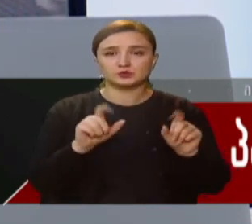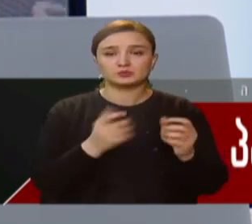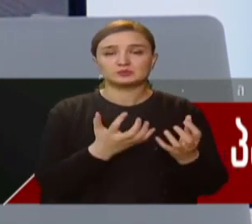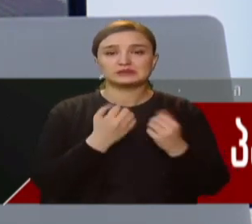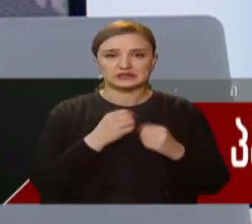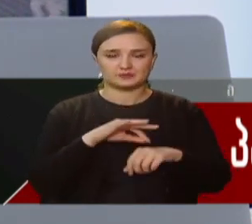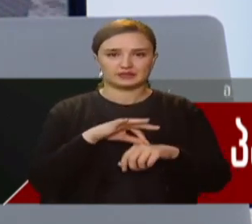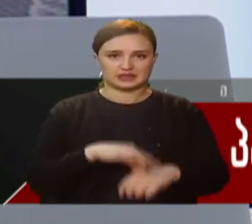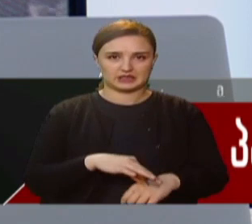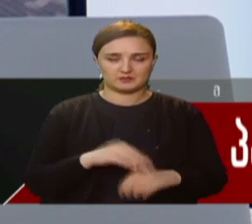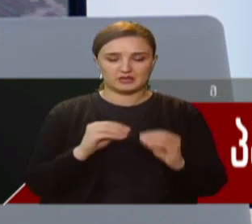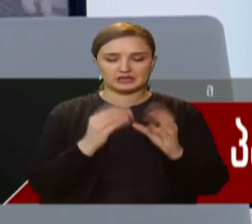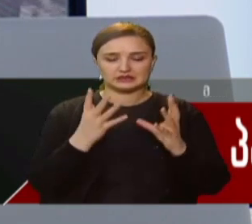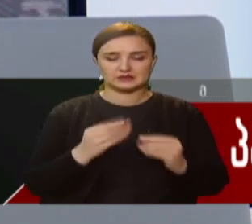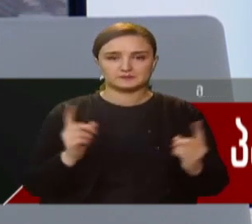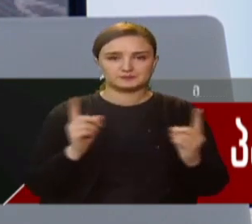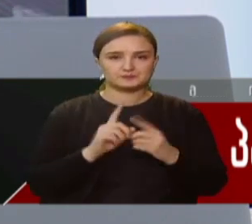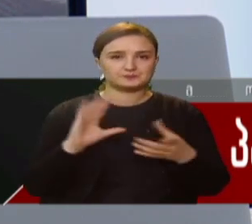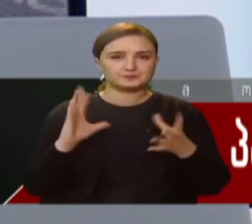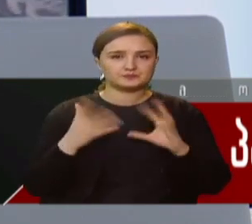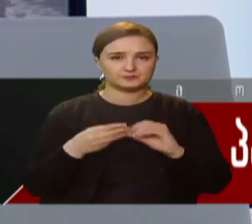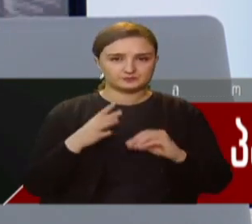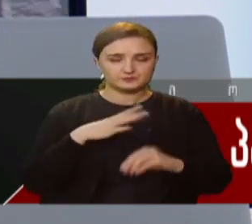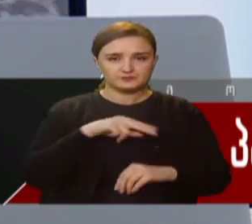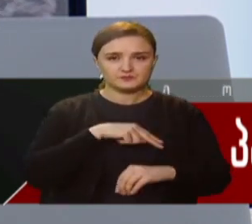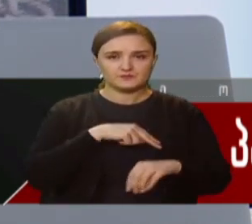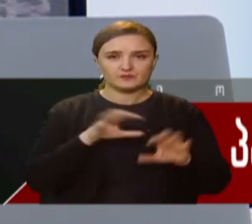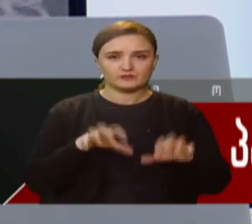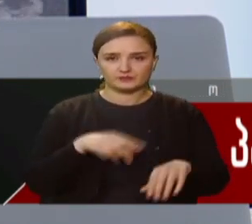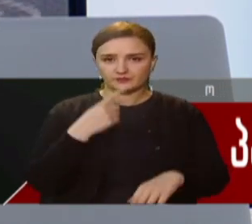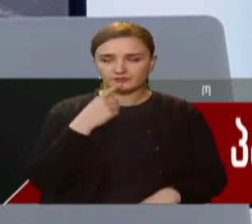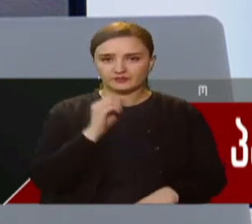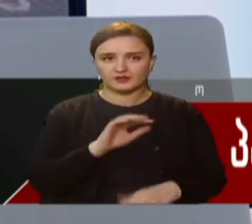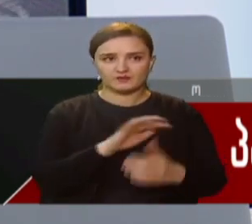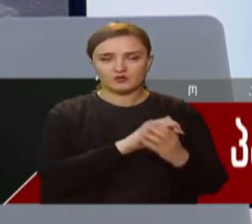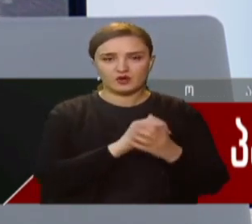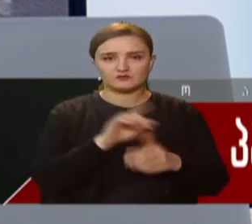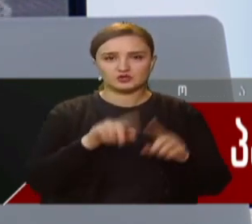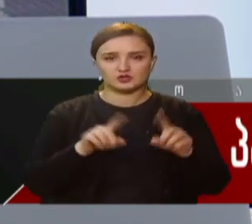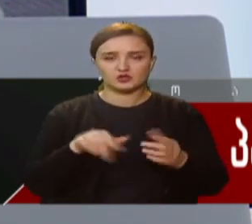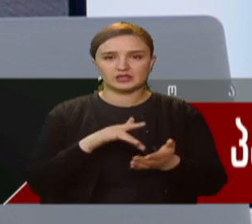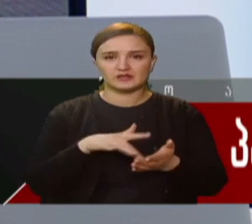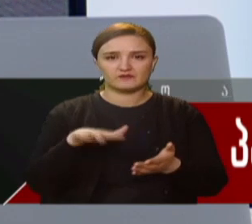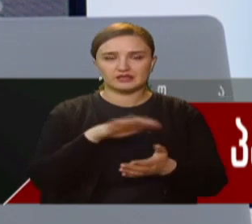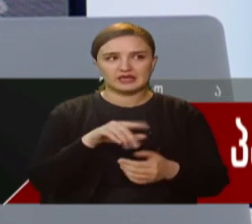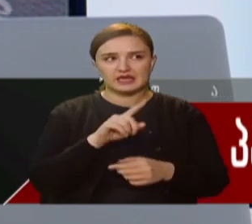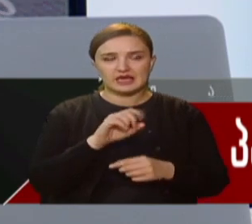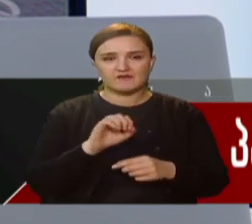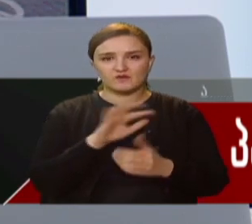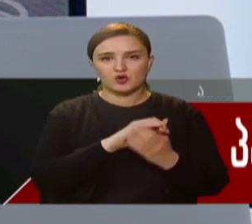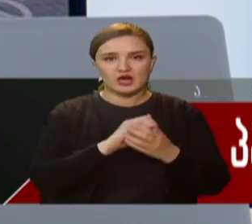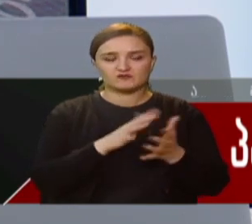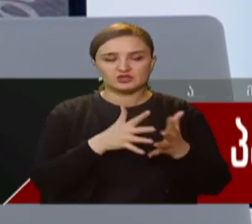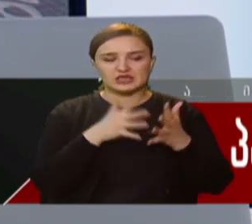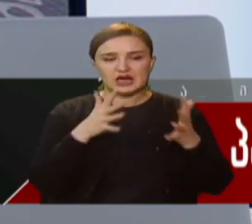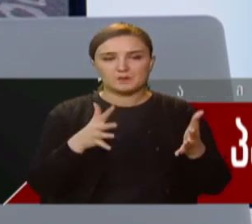misare batardeba. Adriani vizite și geame bizdros parlamentul stau unde numărăm ambopsrum eurocapșuris zogiert cu ane și euroscepticismi, eurocaușurii